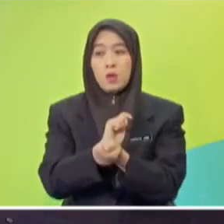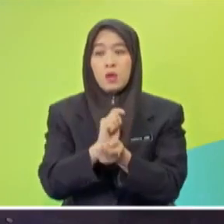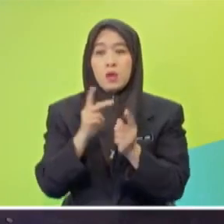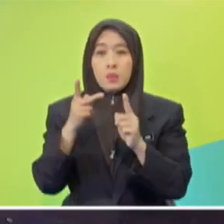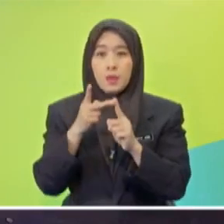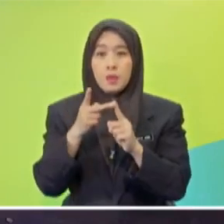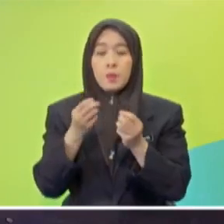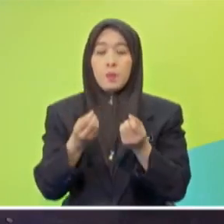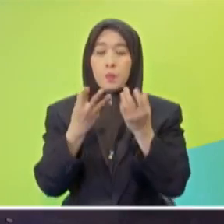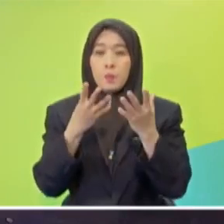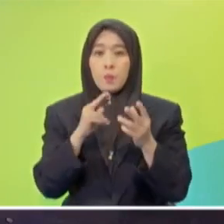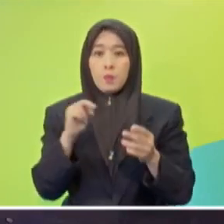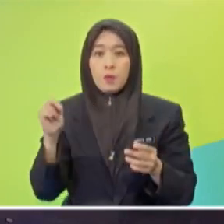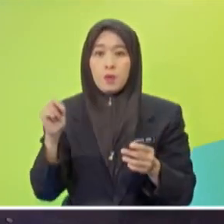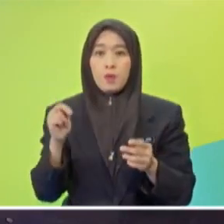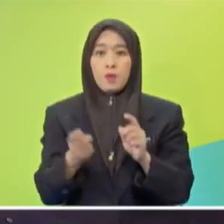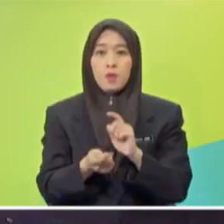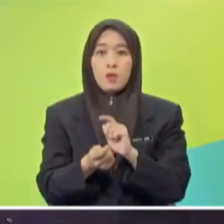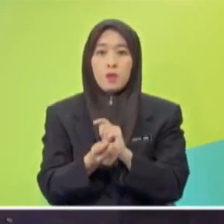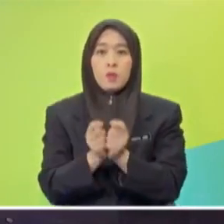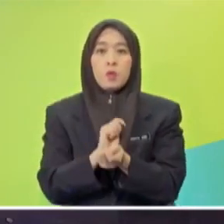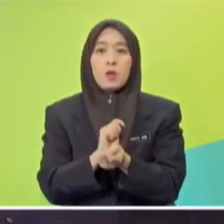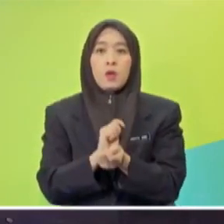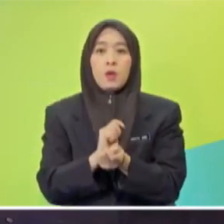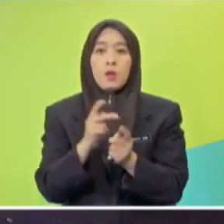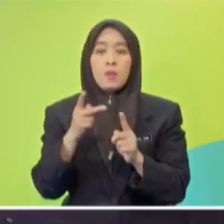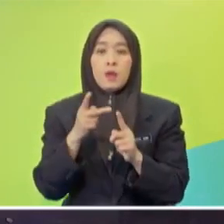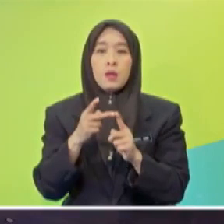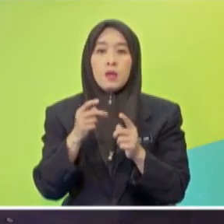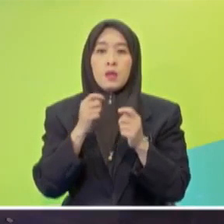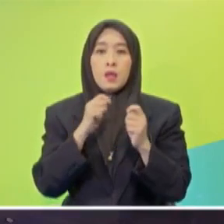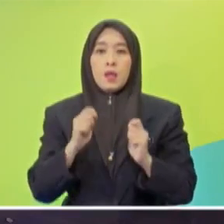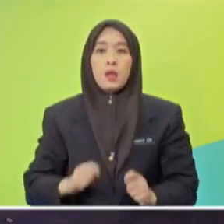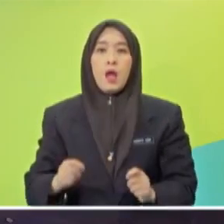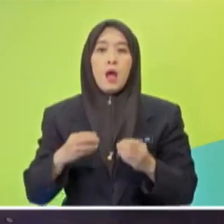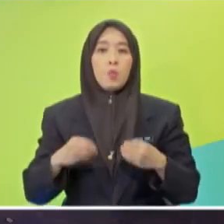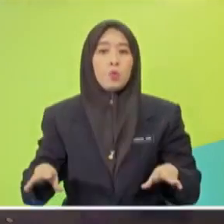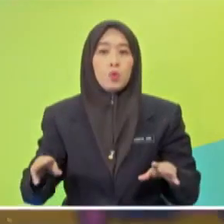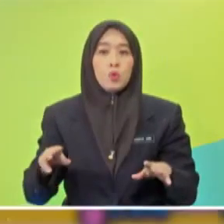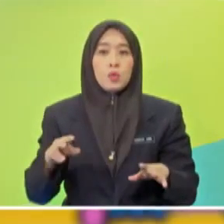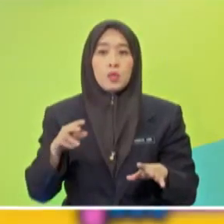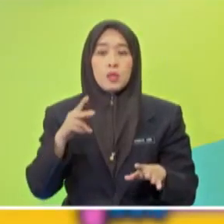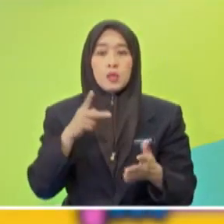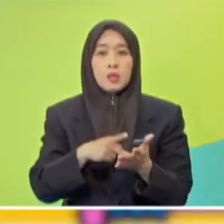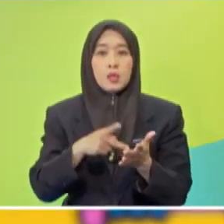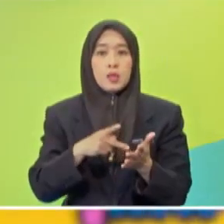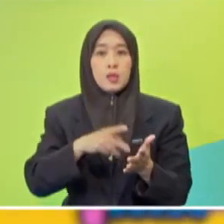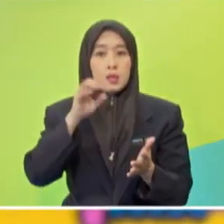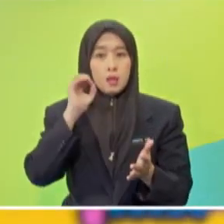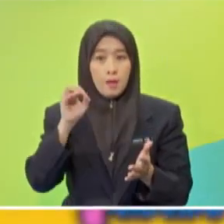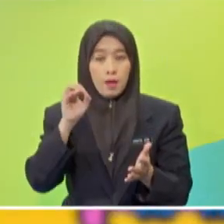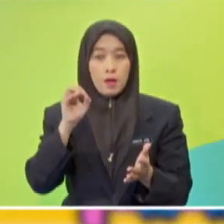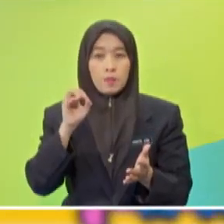gerak titik ataupun kita gunakan hapus kira sih Syifa Oke sosok yang kedua oke soal yang kedua